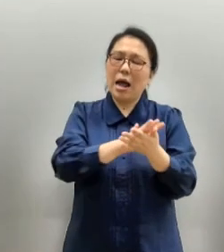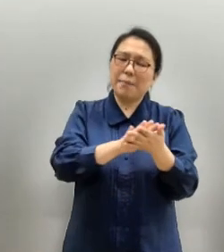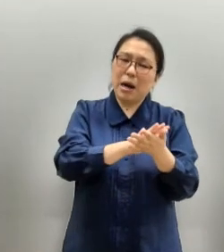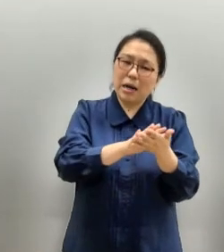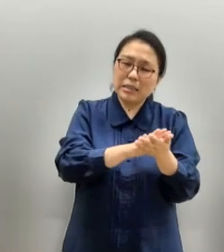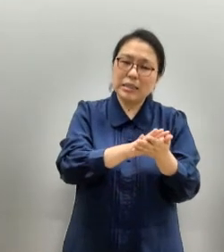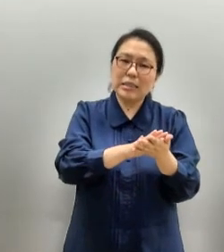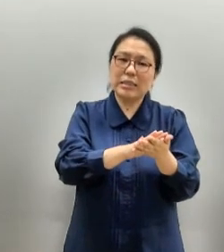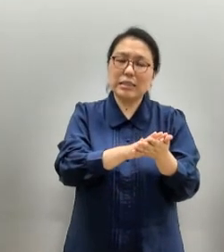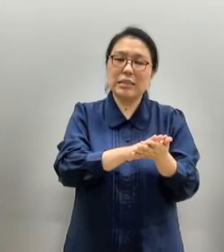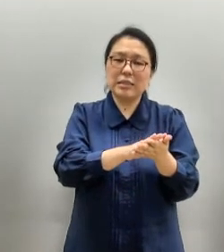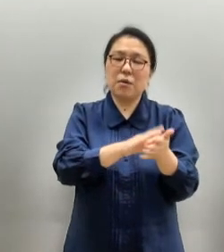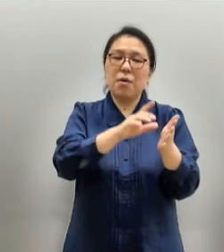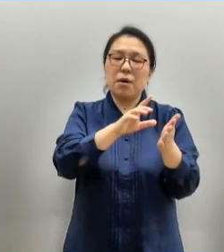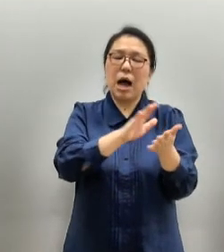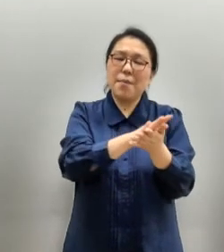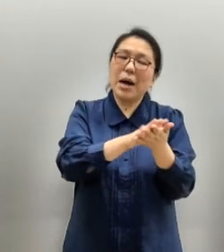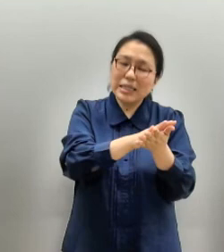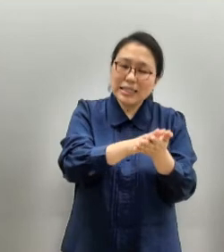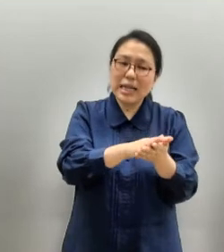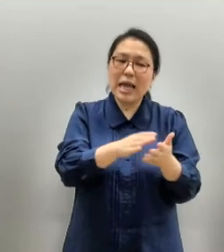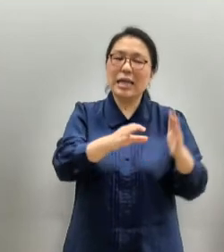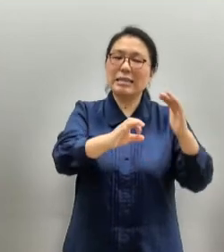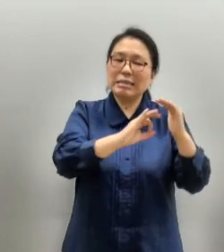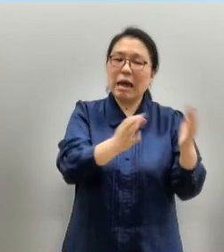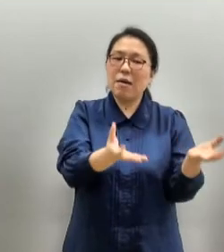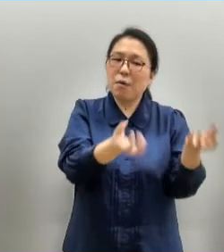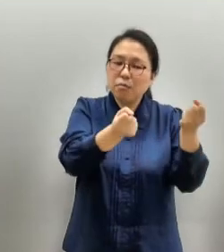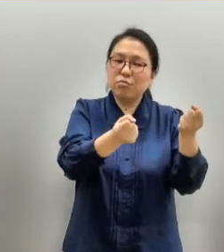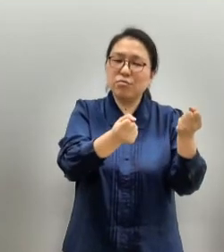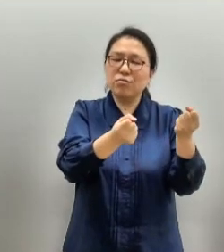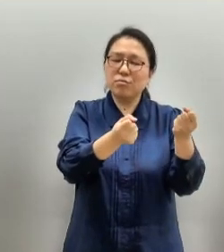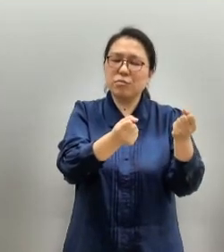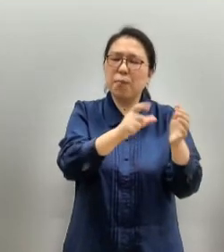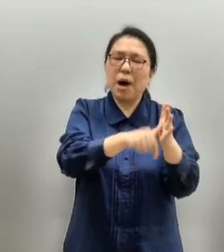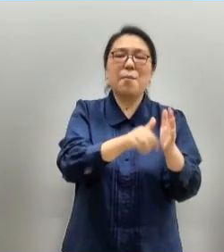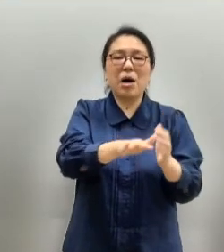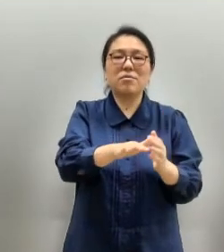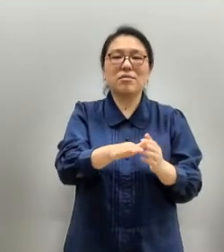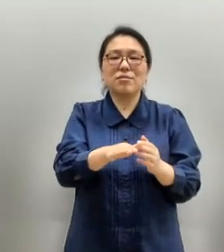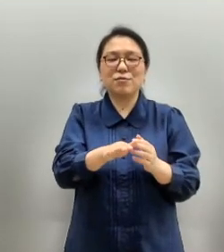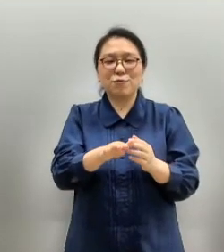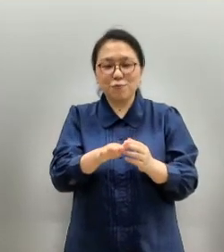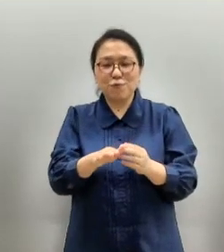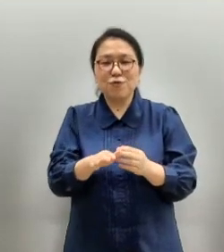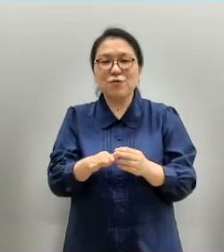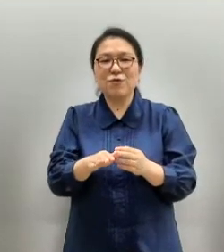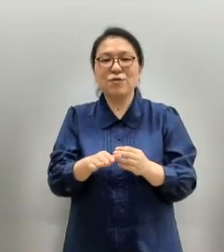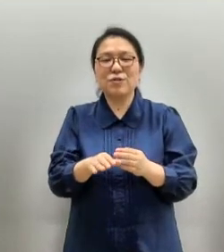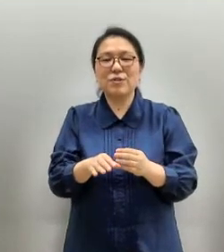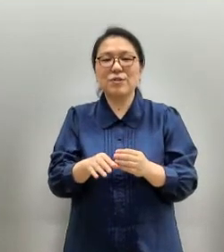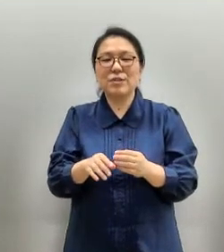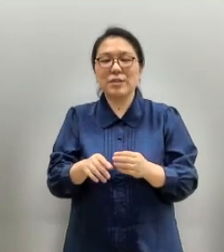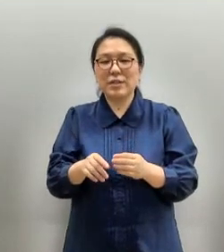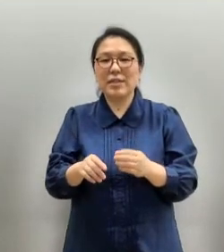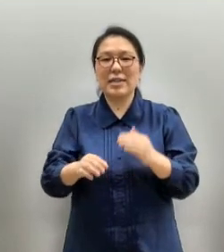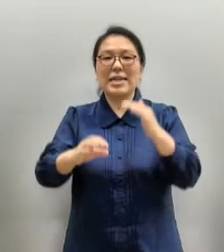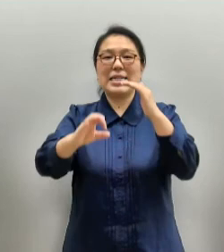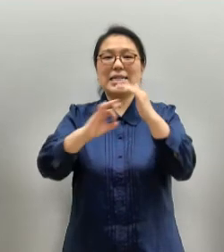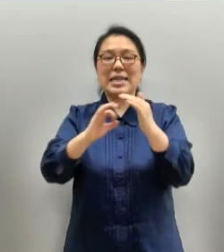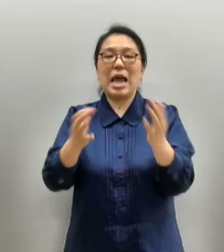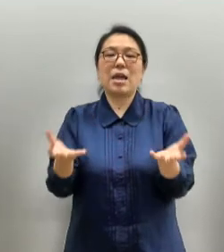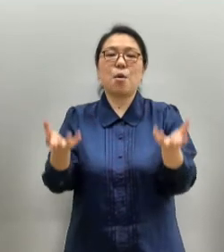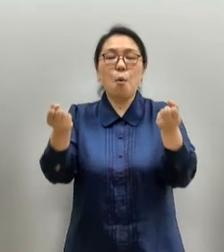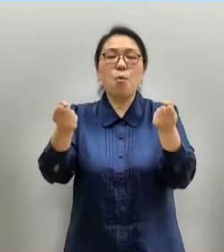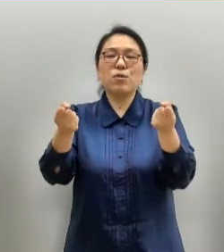情報の事例の共有ということでございますので、それは1位2番どちらもですね、その3番の事例共有ってい